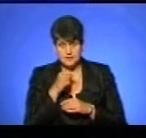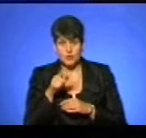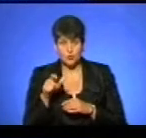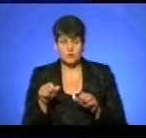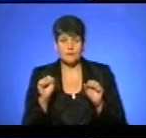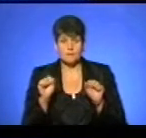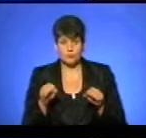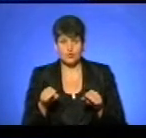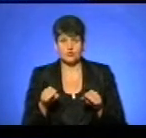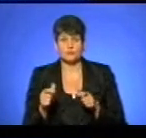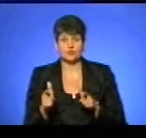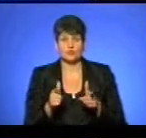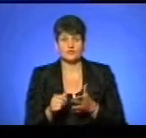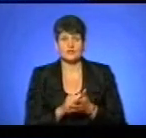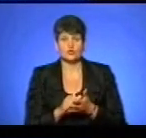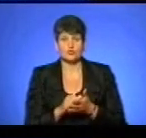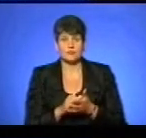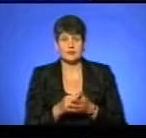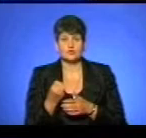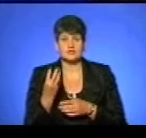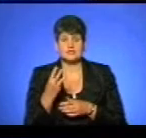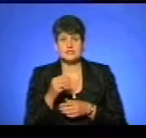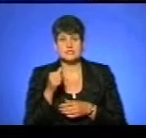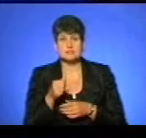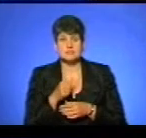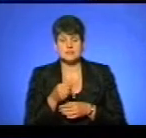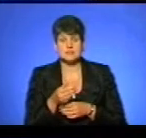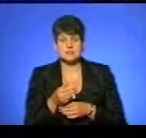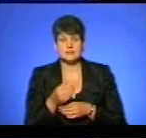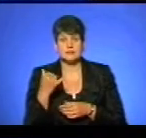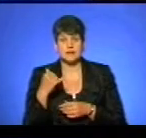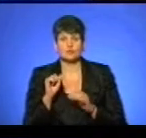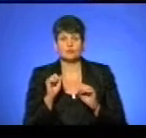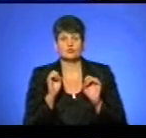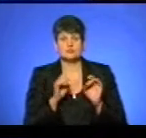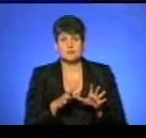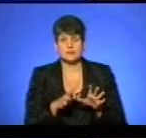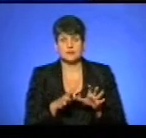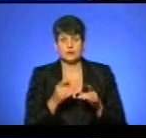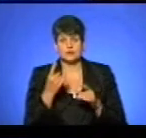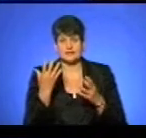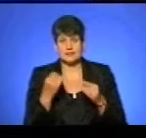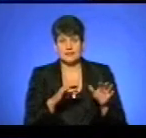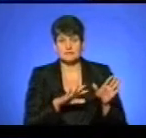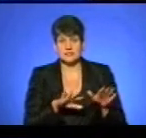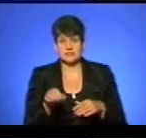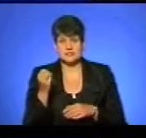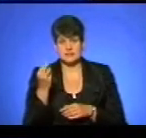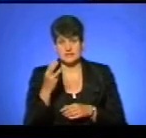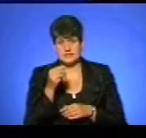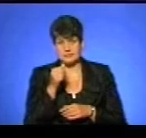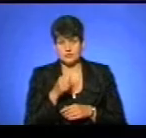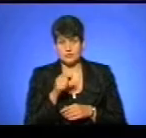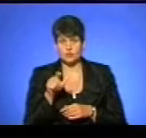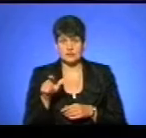можуть підготувати документи, і до 13 місяців телятка може здати. Якщо один день пройде після 13 місяців,